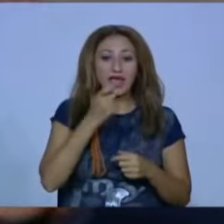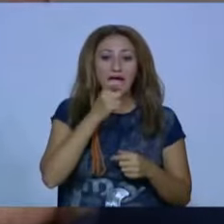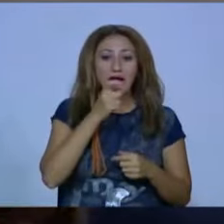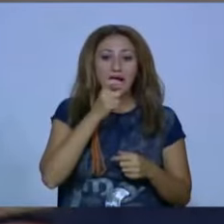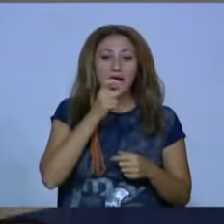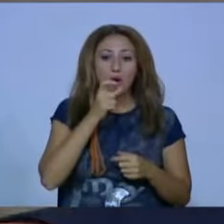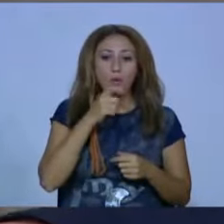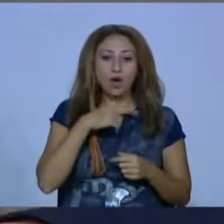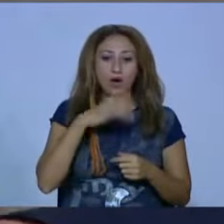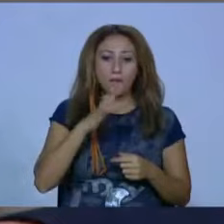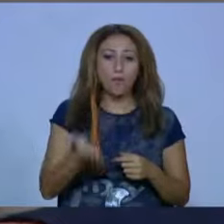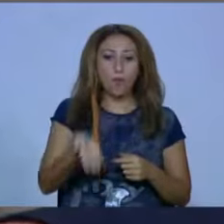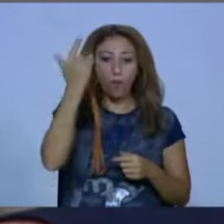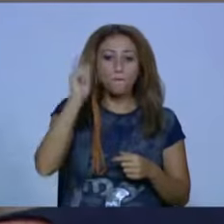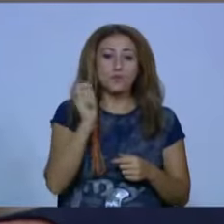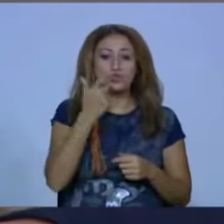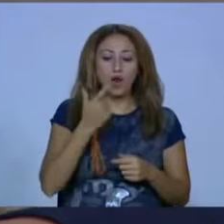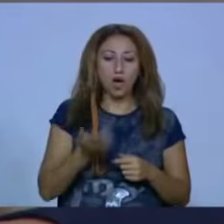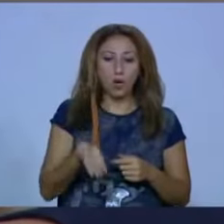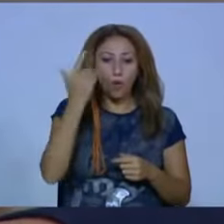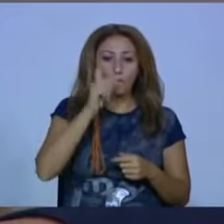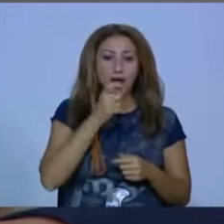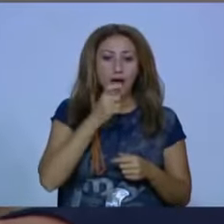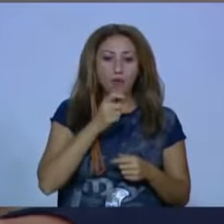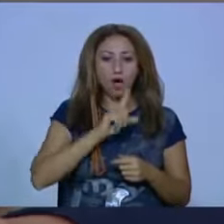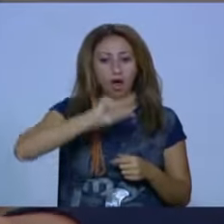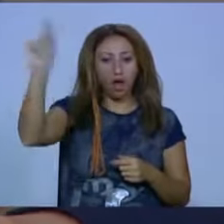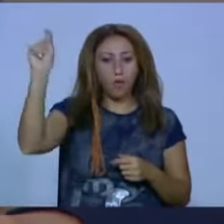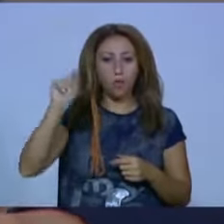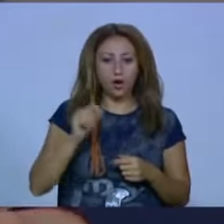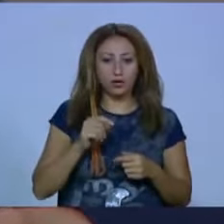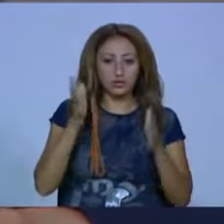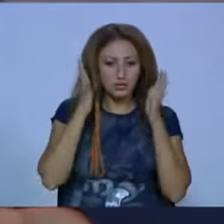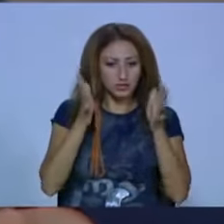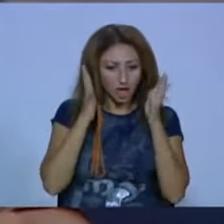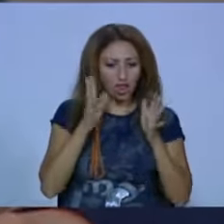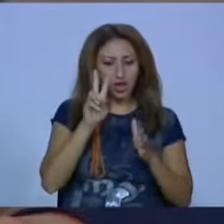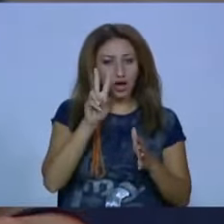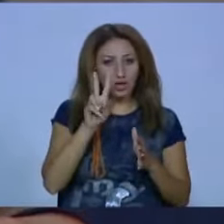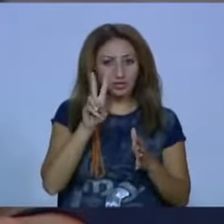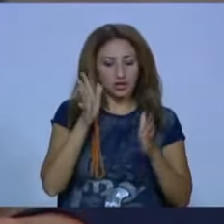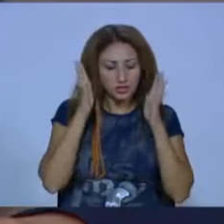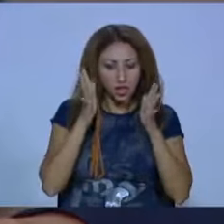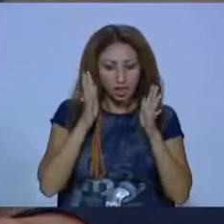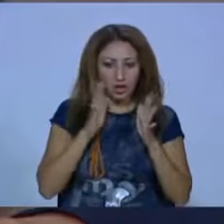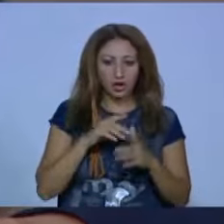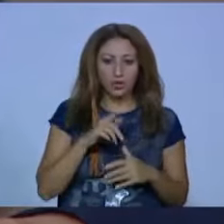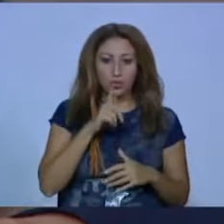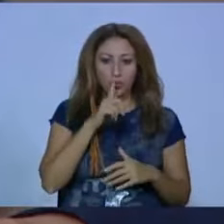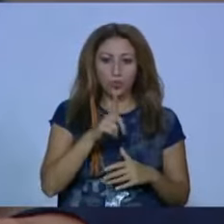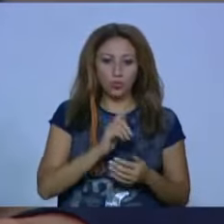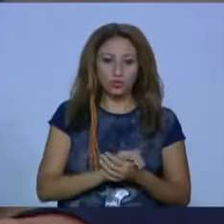كانت قهوه كده في قال لي قوم من هنا بسرعه قوم من القهوه دي وروح كده وصلي ركعتين وقول